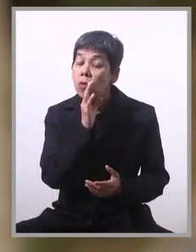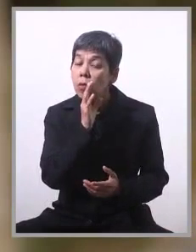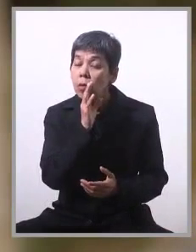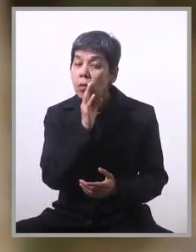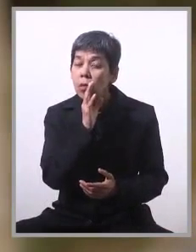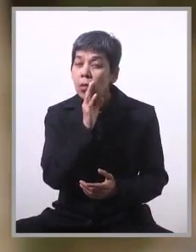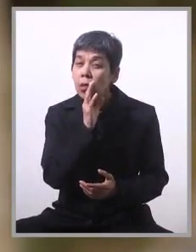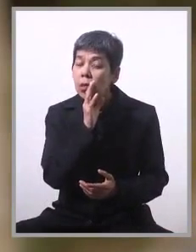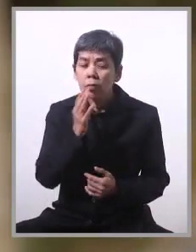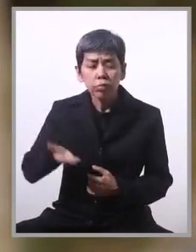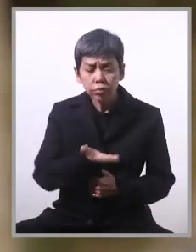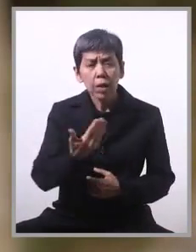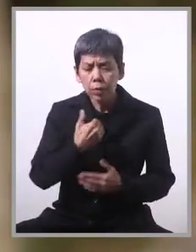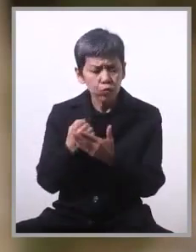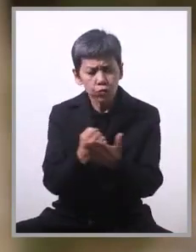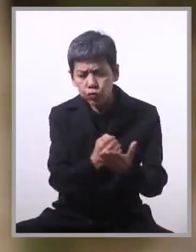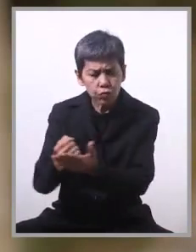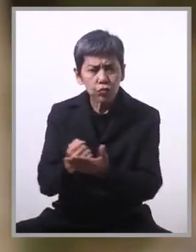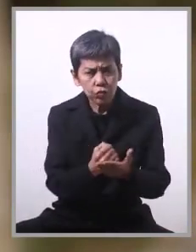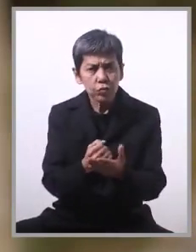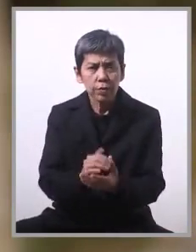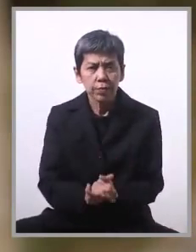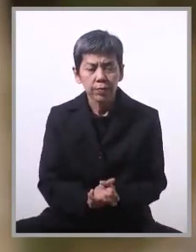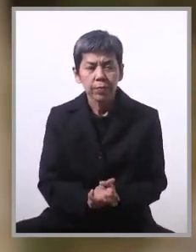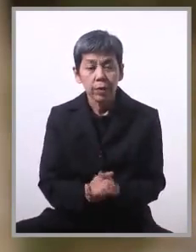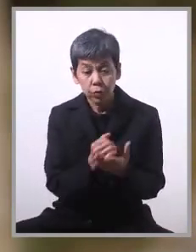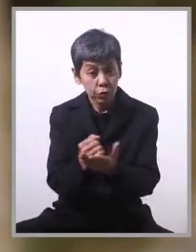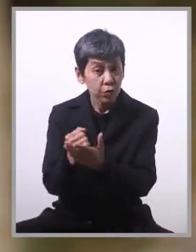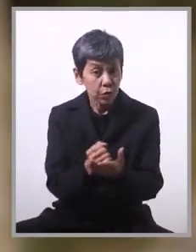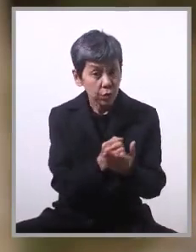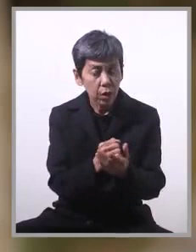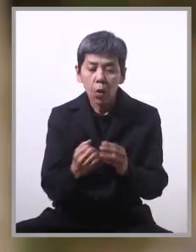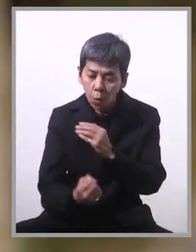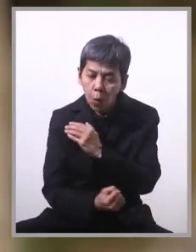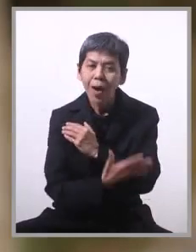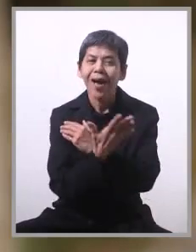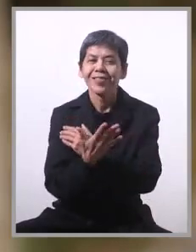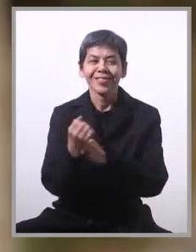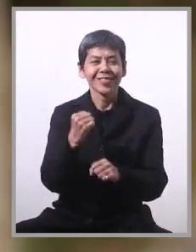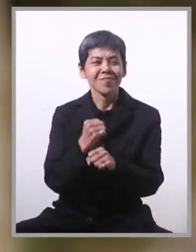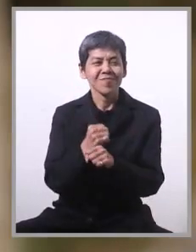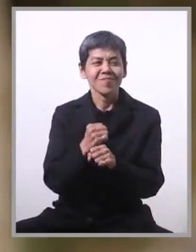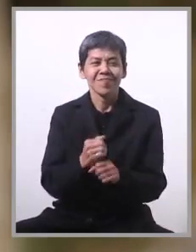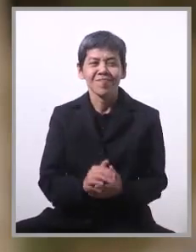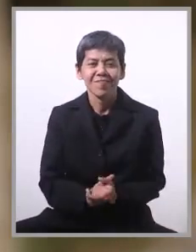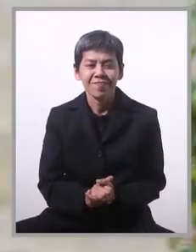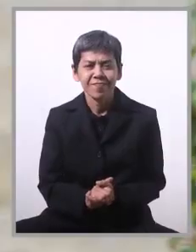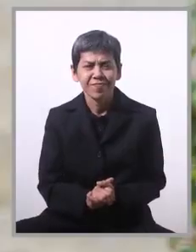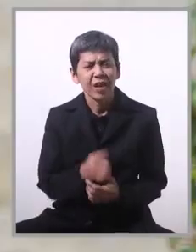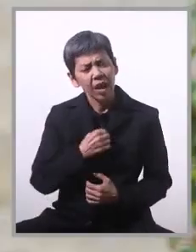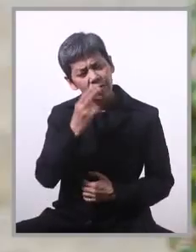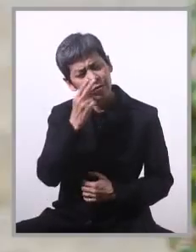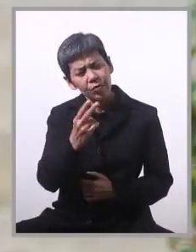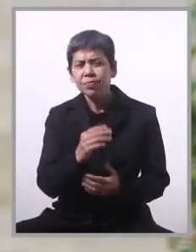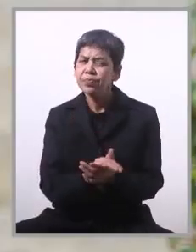ามีก็ทุกคนก็ช่วยกันดีค่ะที่ว่าให้โอกาสเขาที่เข้ามาทำงานตรงนี้ค่ะก็